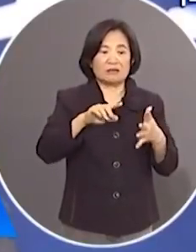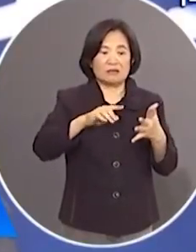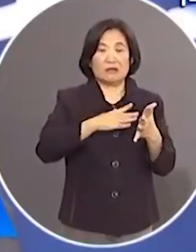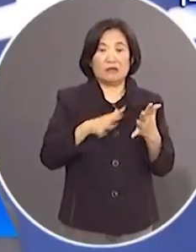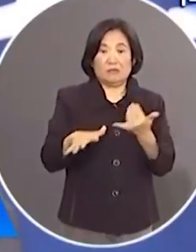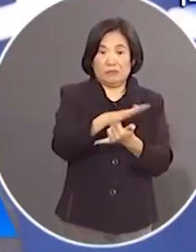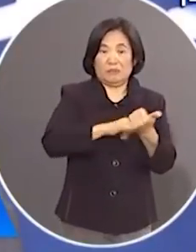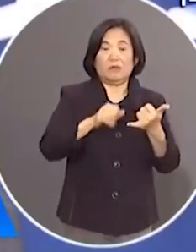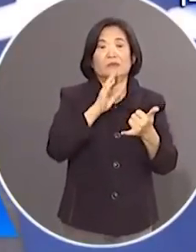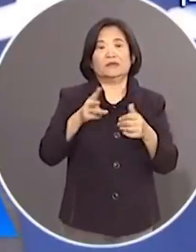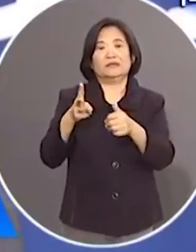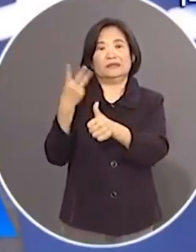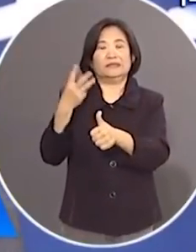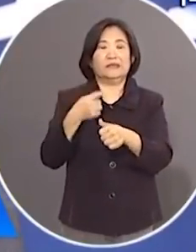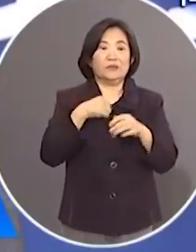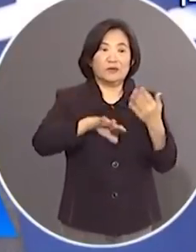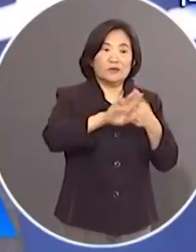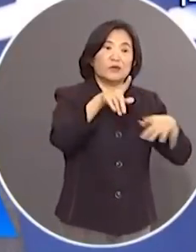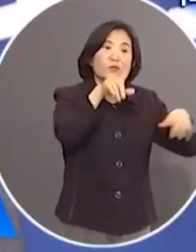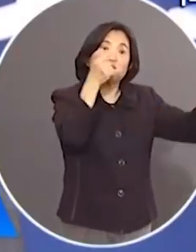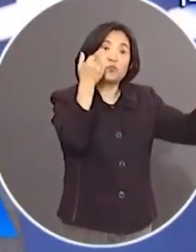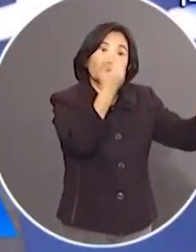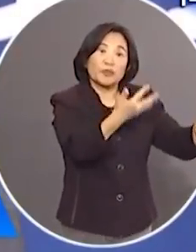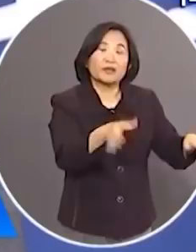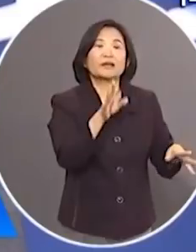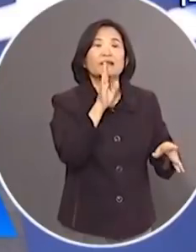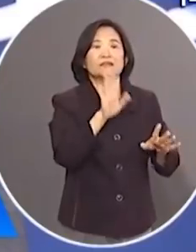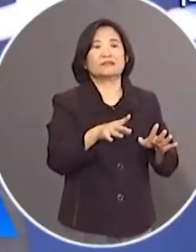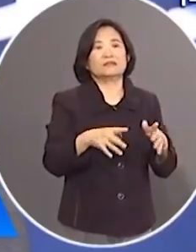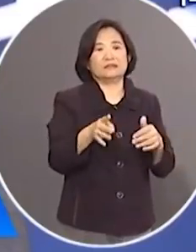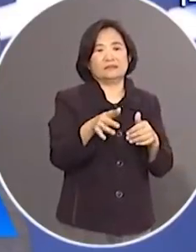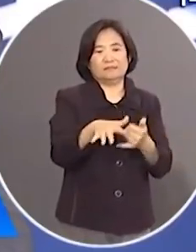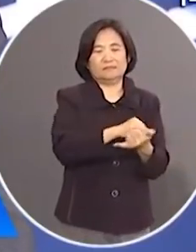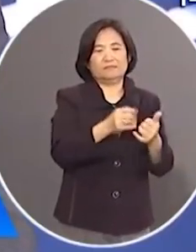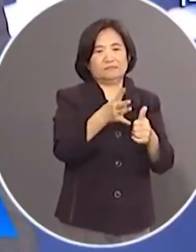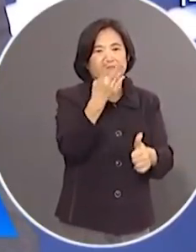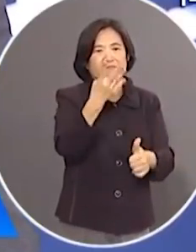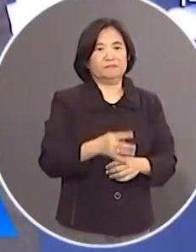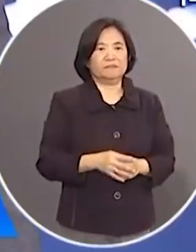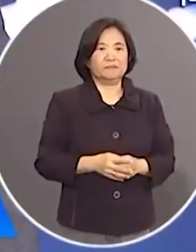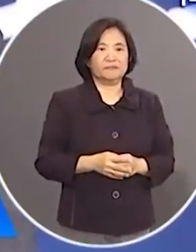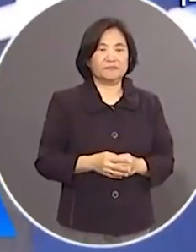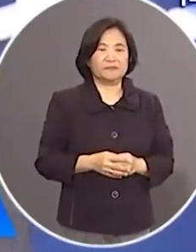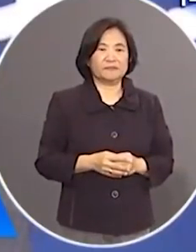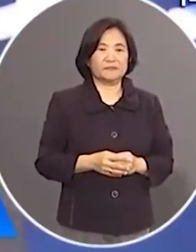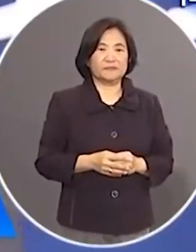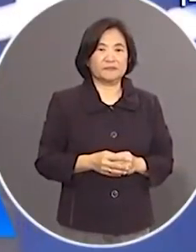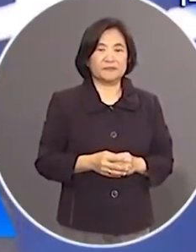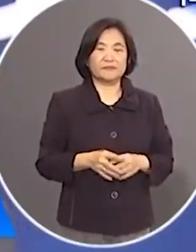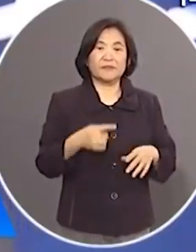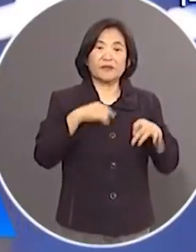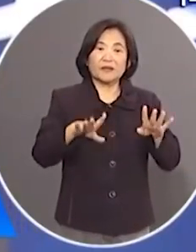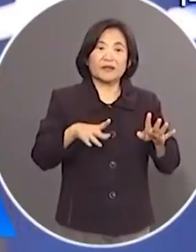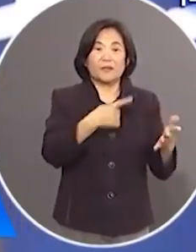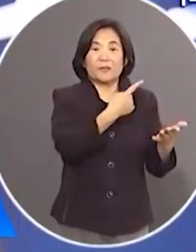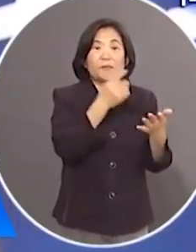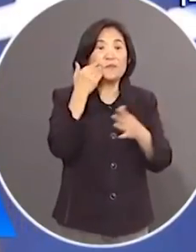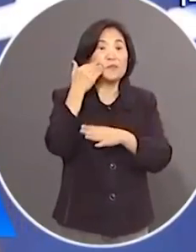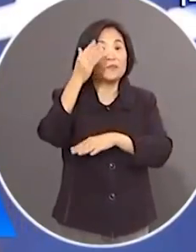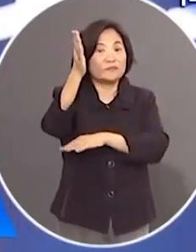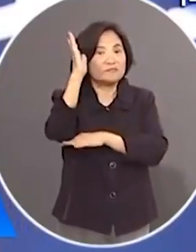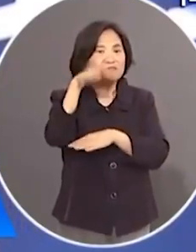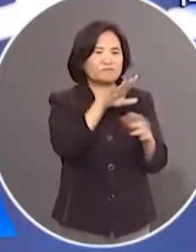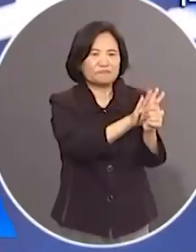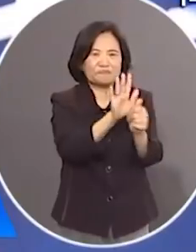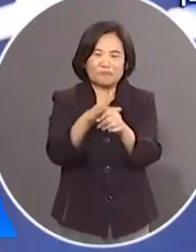鸿海排名全国第4。如果政府能够好好的拼经济， 让所有的公司都赚钱，